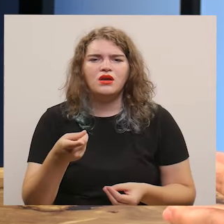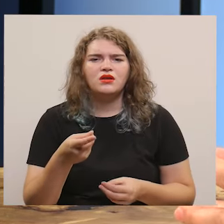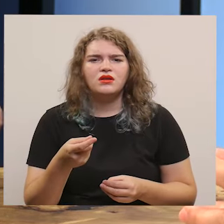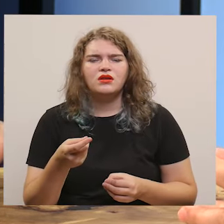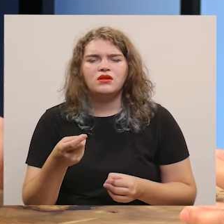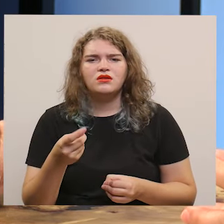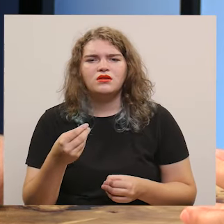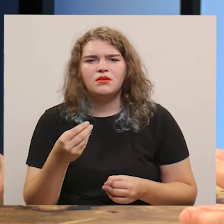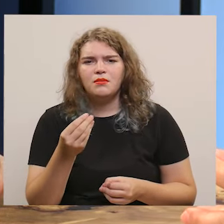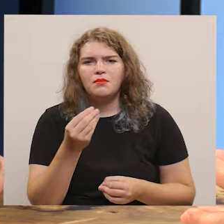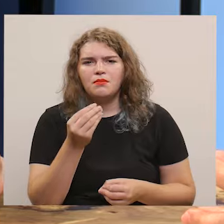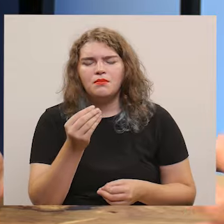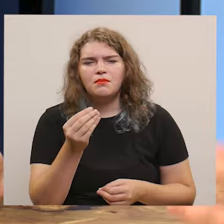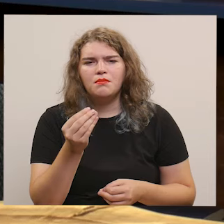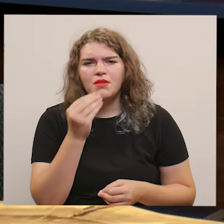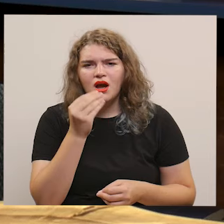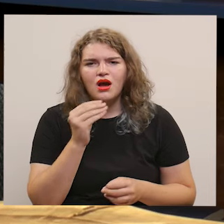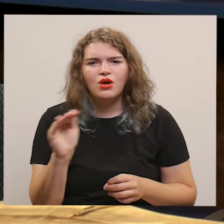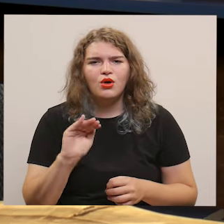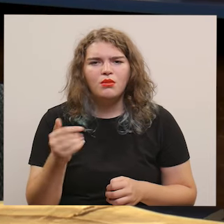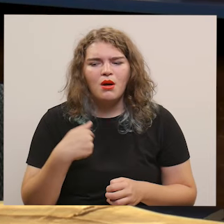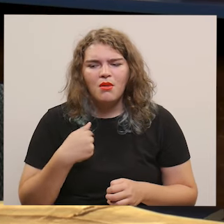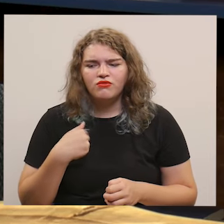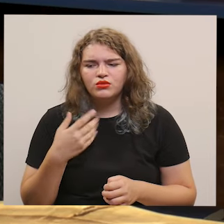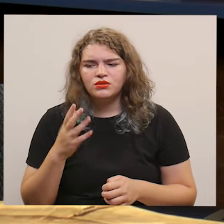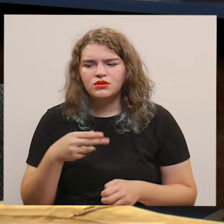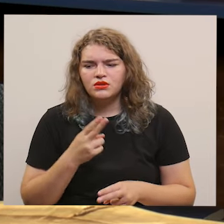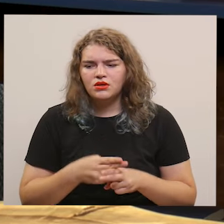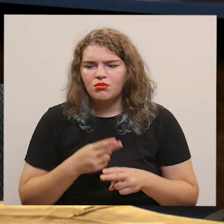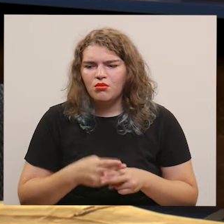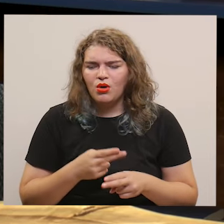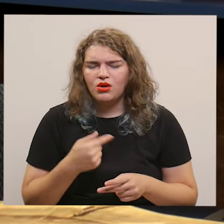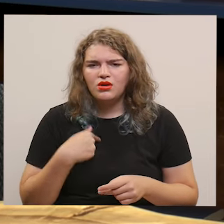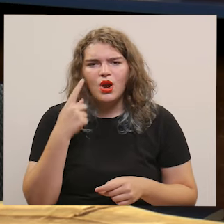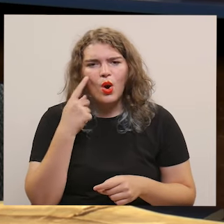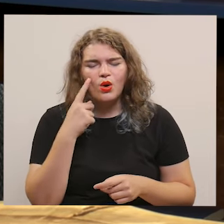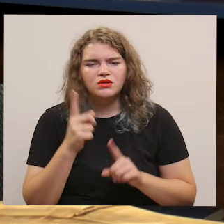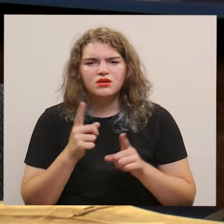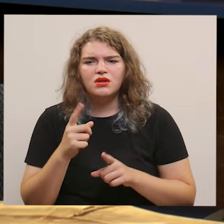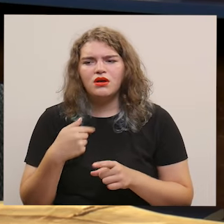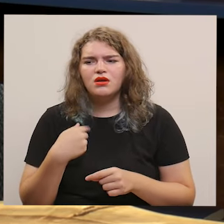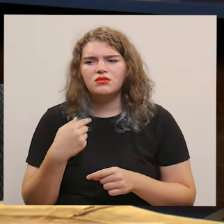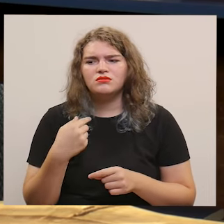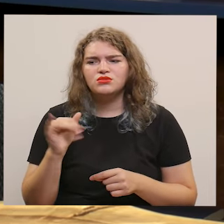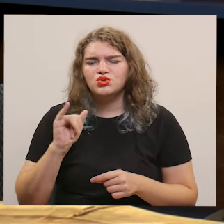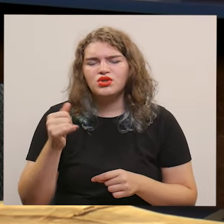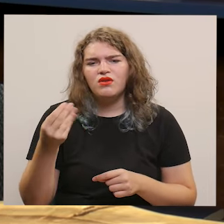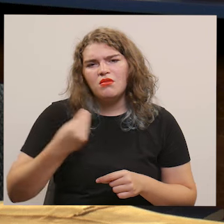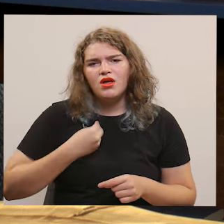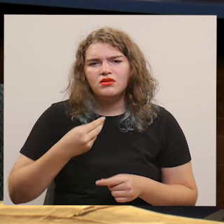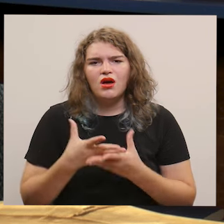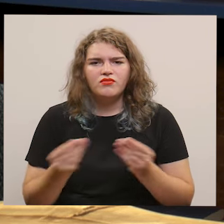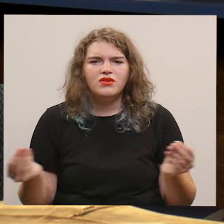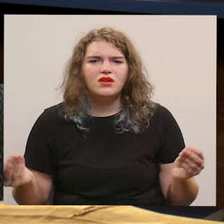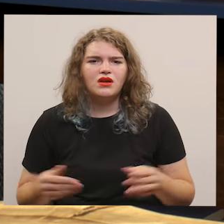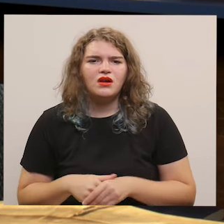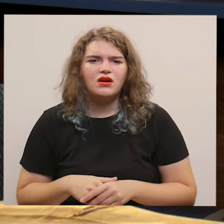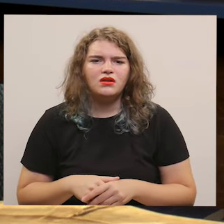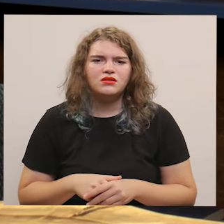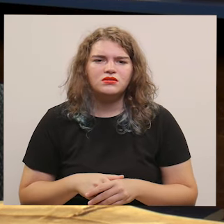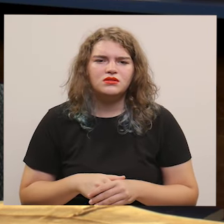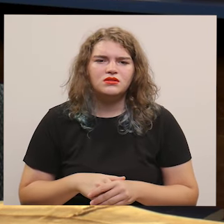atâta de tare. 100%. Da, blestem 100%. Și chiar am avut o boală la ochi, dar cumva am mers la ungere și am primit vindecare și mi